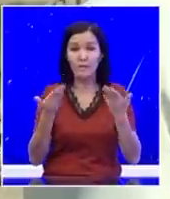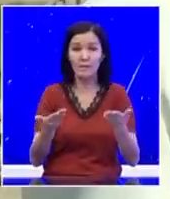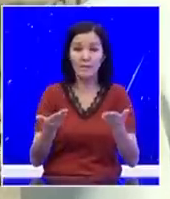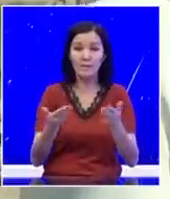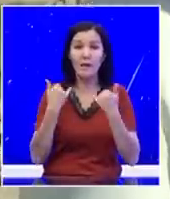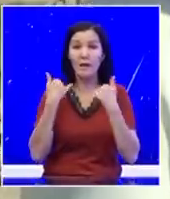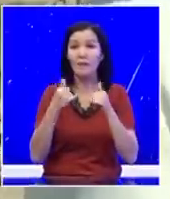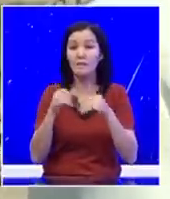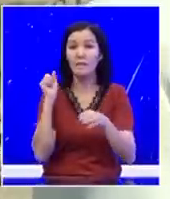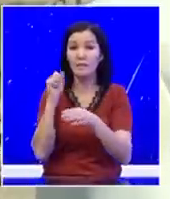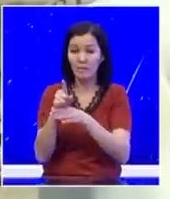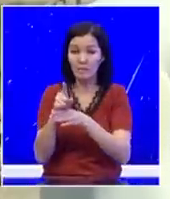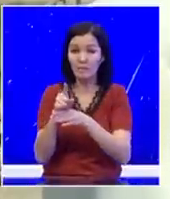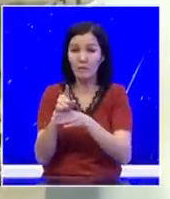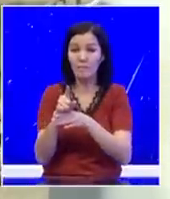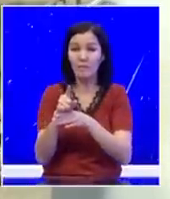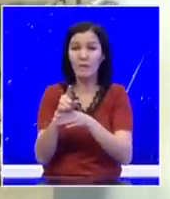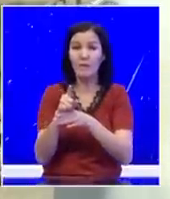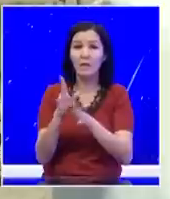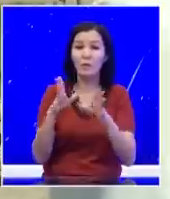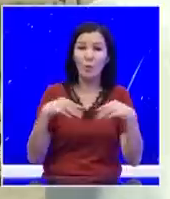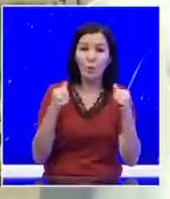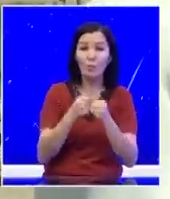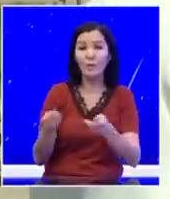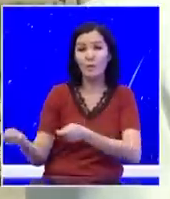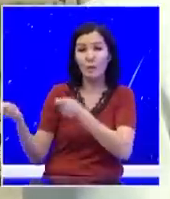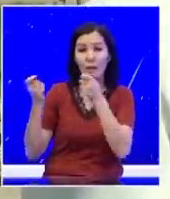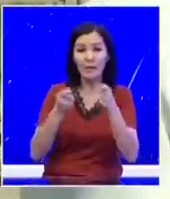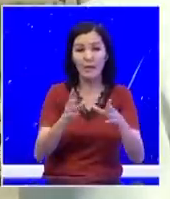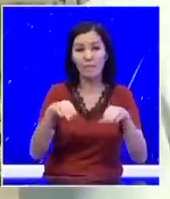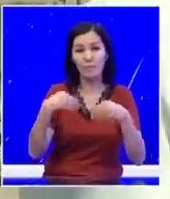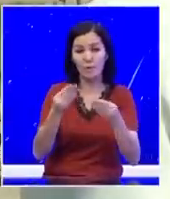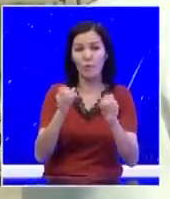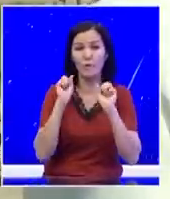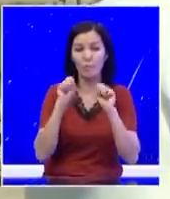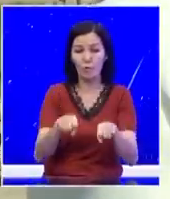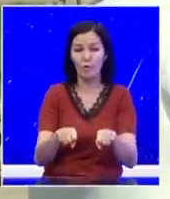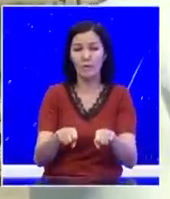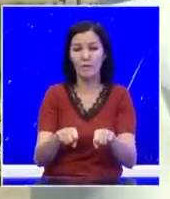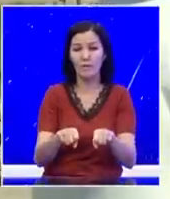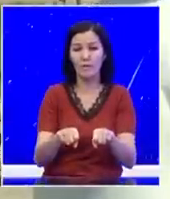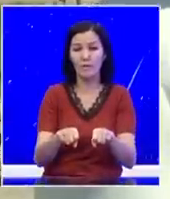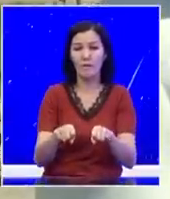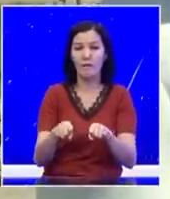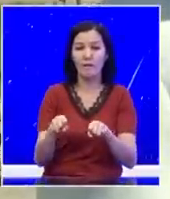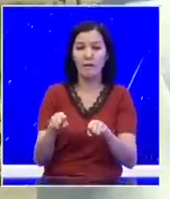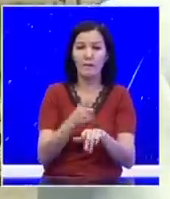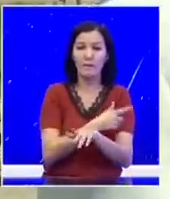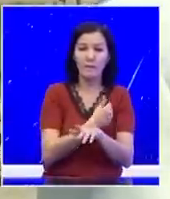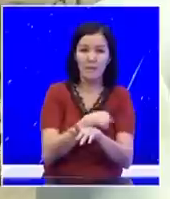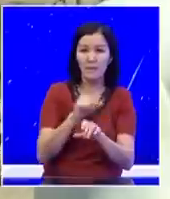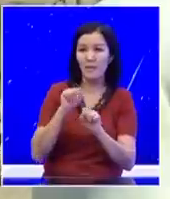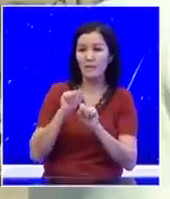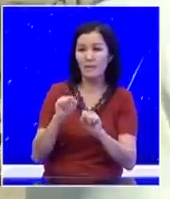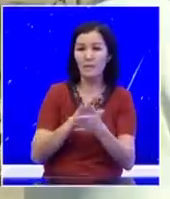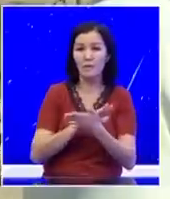асханаларға тапсырыс беріп, сол адамдардың үйіне бүкіл нормаларды, сақтық шараларын сақтай отырып,